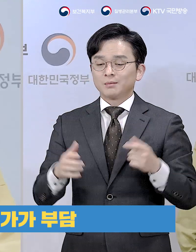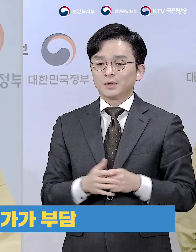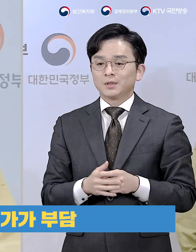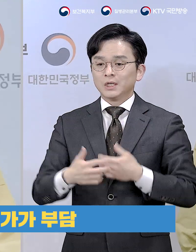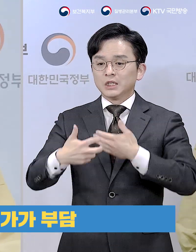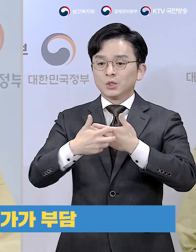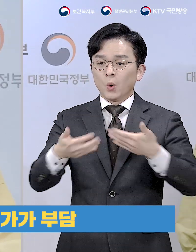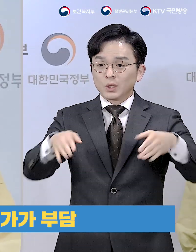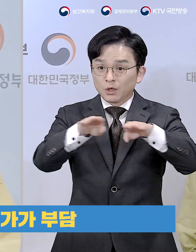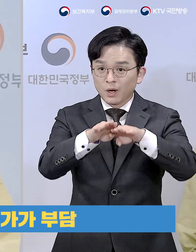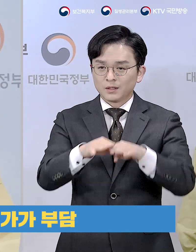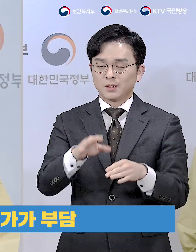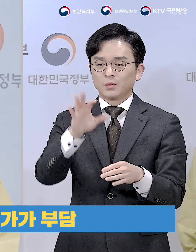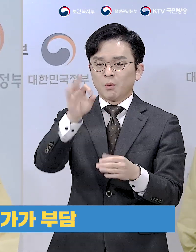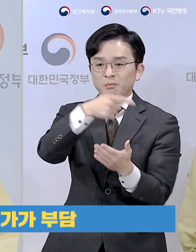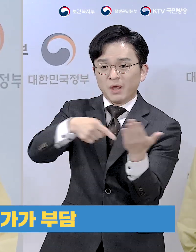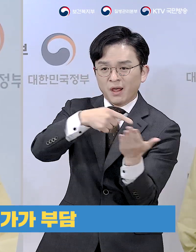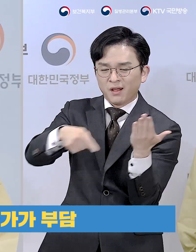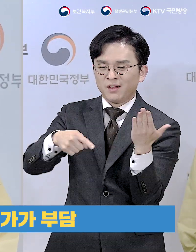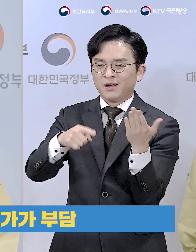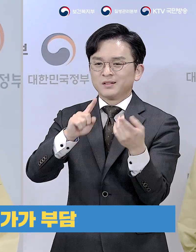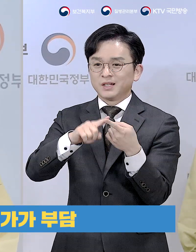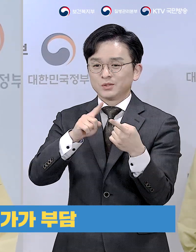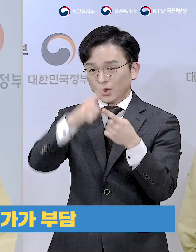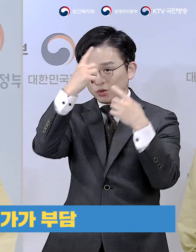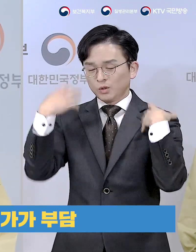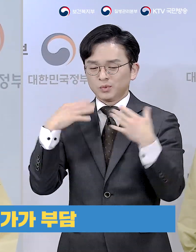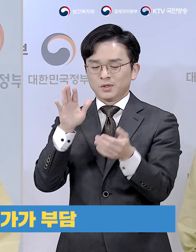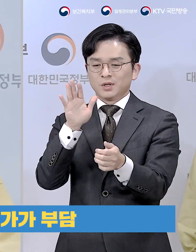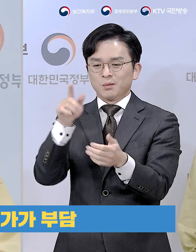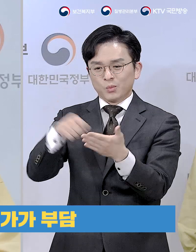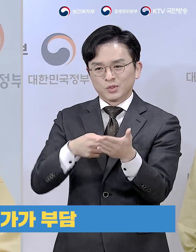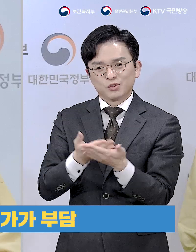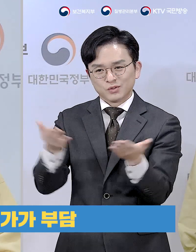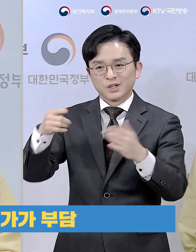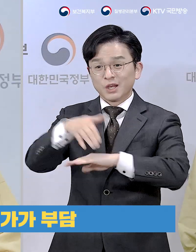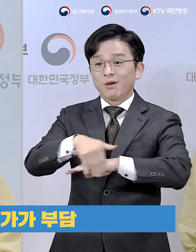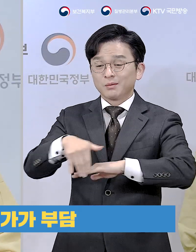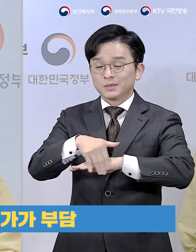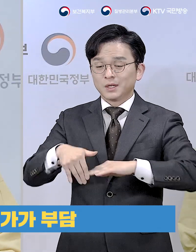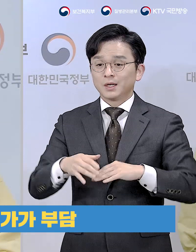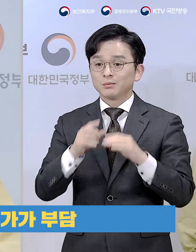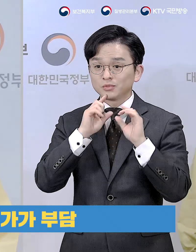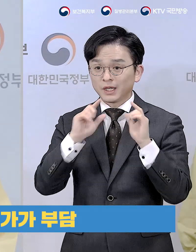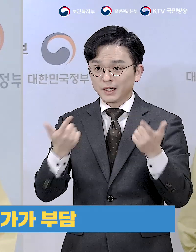부담합니다. 방역을 위한 의료기관의 손실도 국가가 보상하고 있습니다.